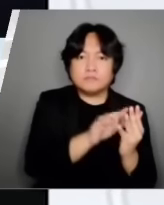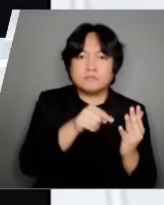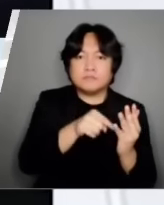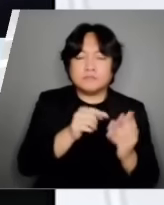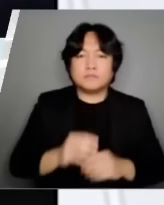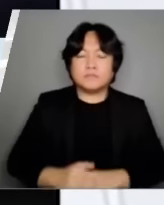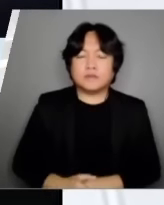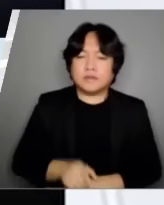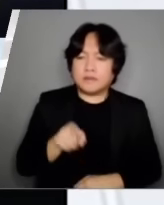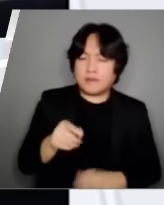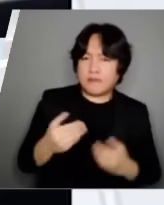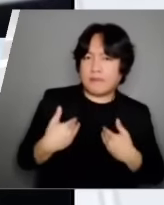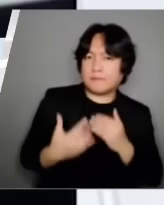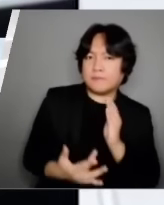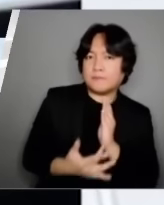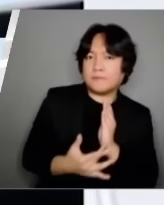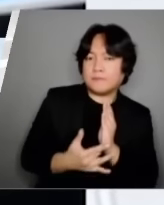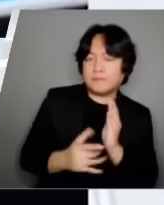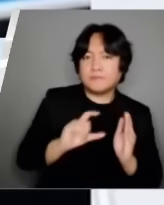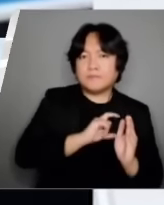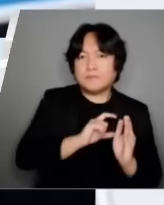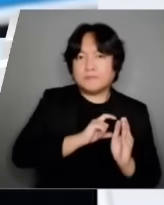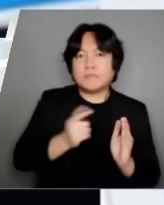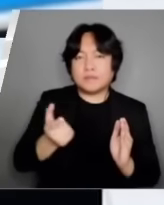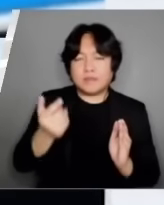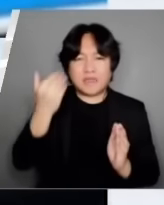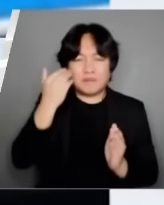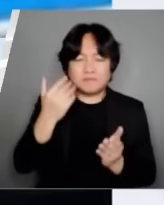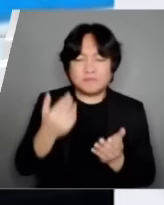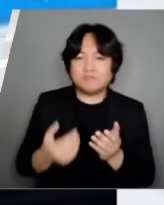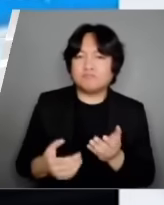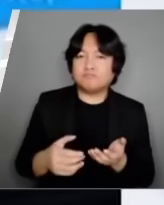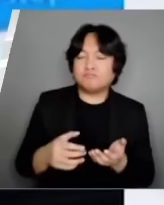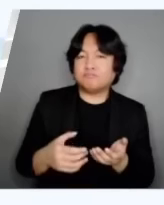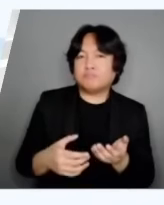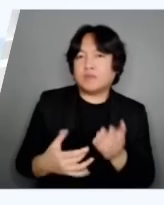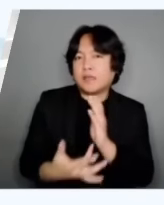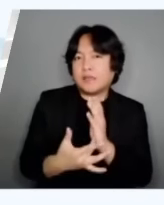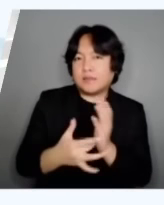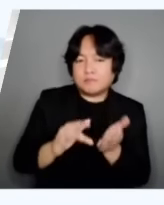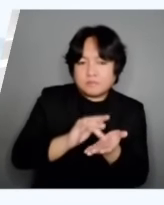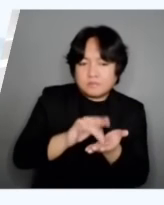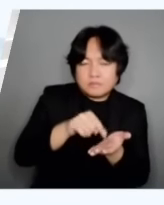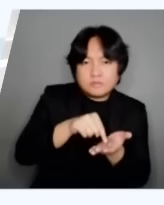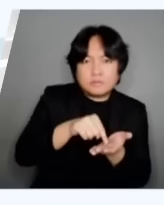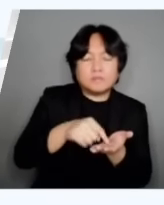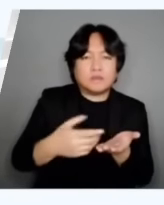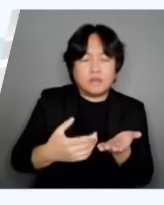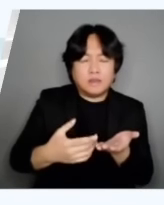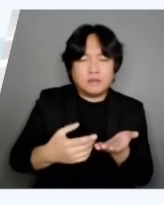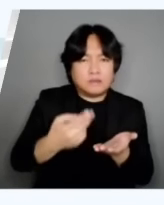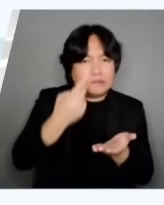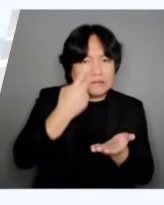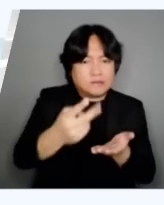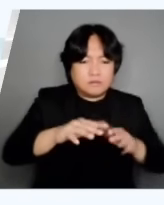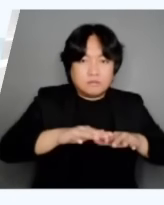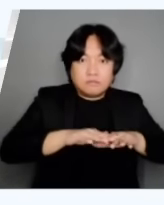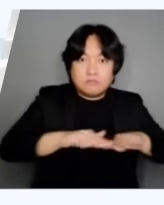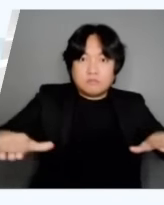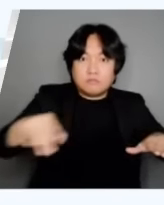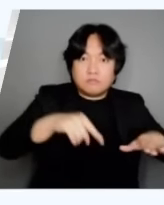mga tunog pati na tibok ng puso kahit sa ilalim ng lupa. Nabasihan ng PNP kung bakit